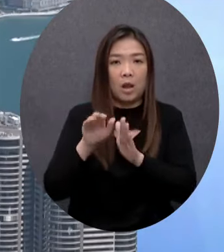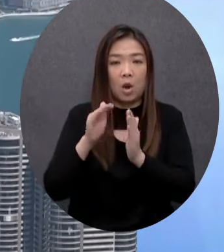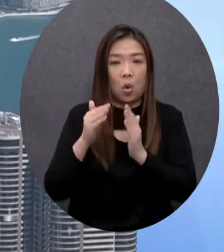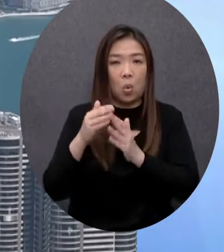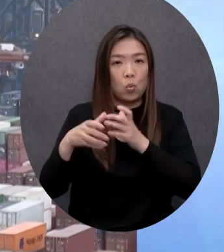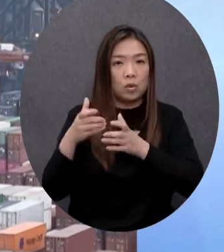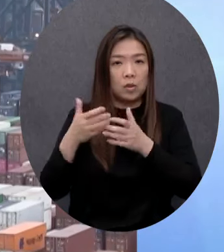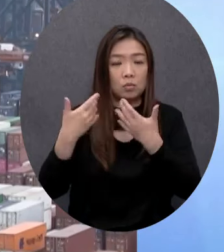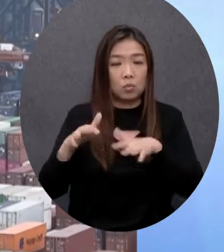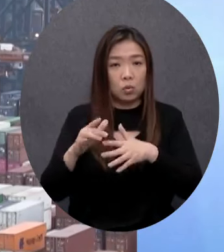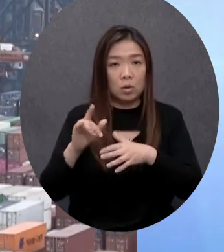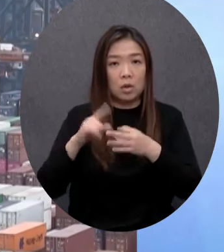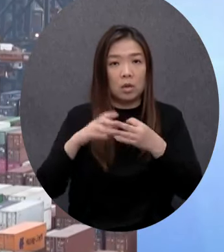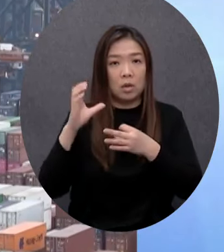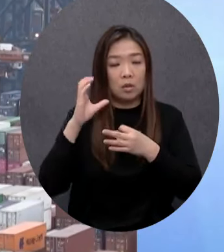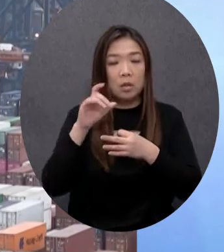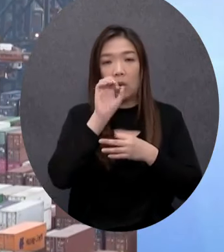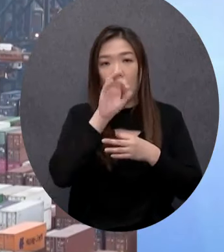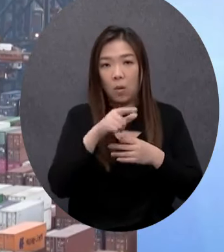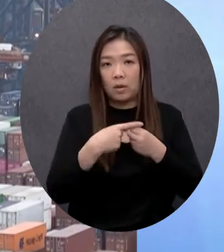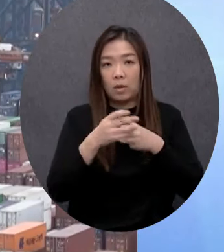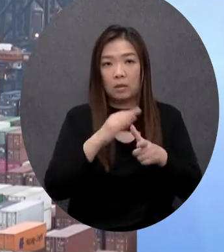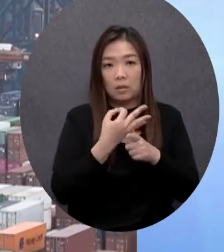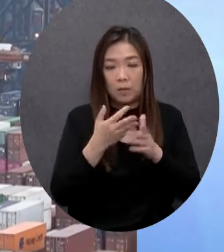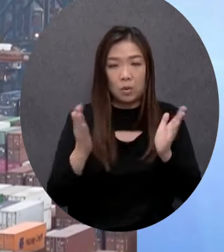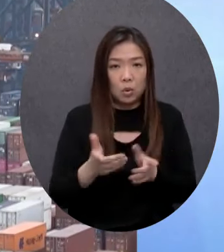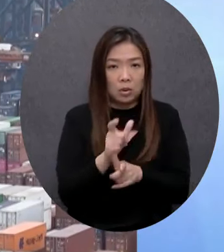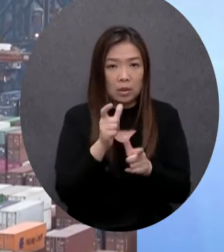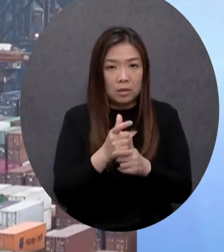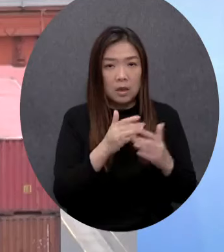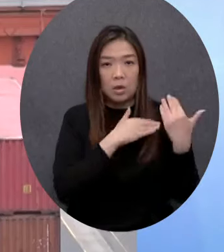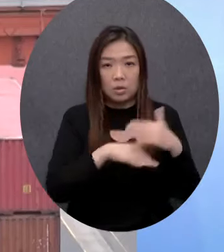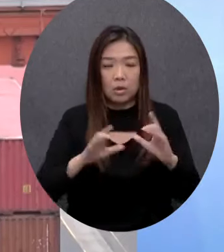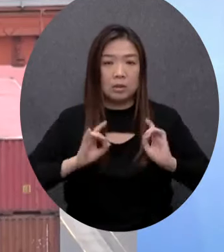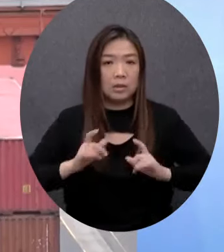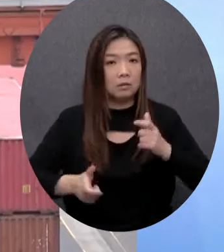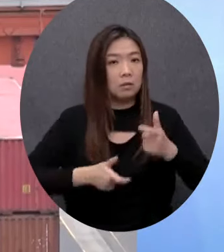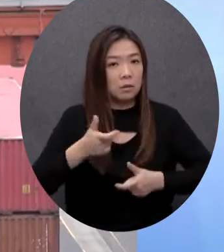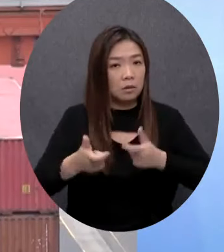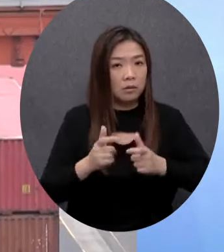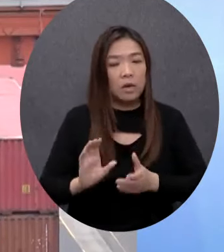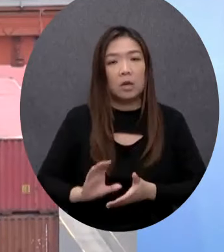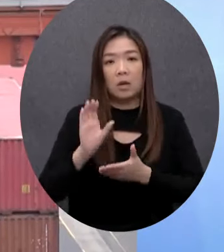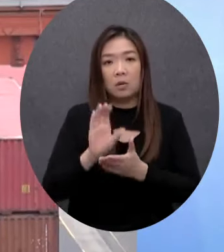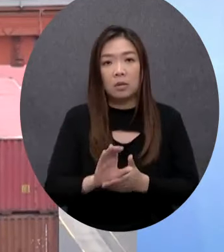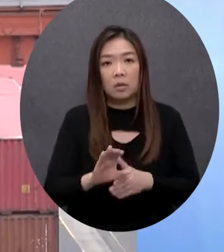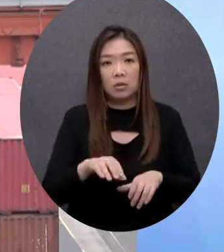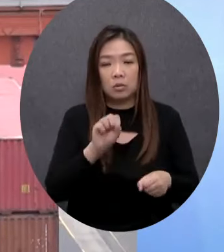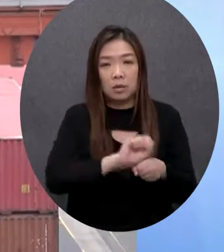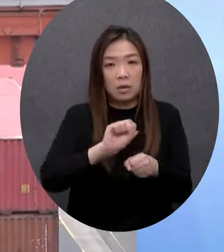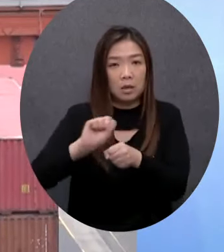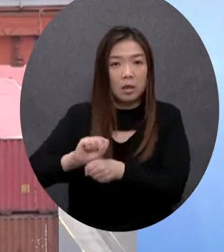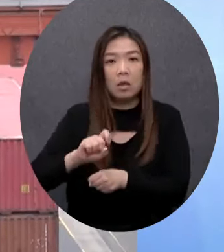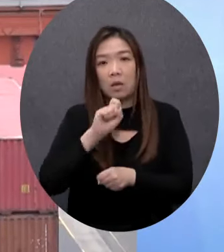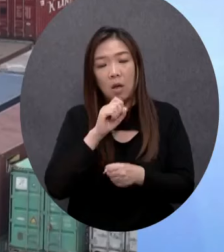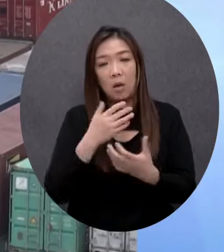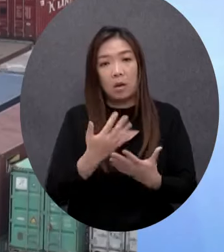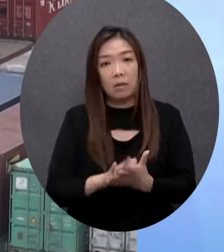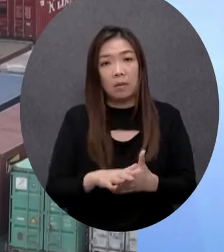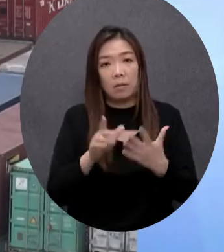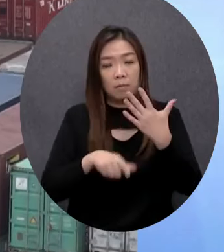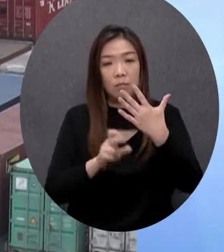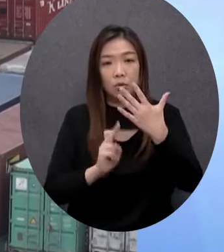話：第一季推動經濟的三頭馬車，出口、私人消費和投資都有增加。今個月中